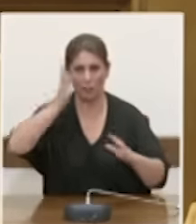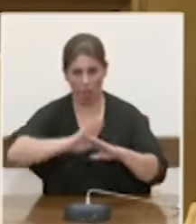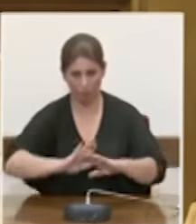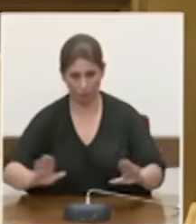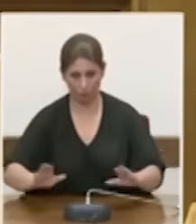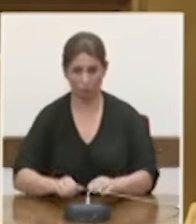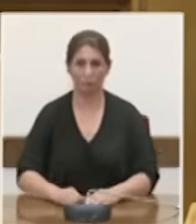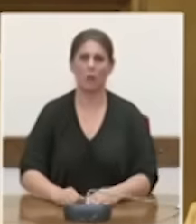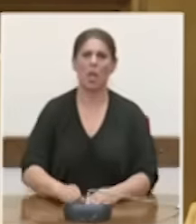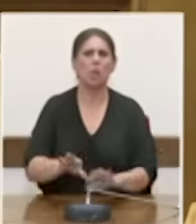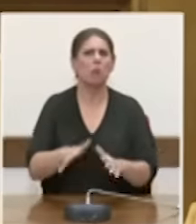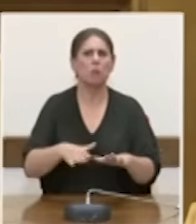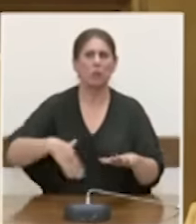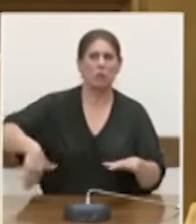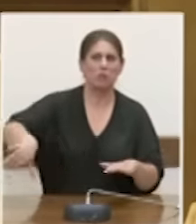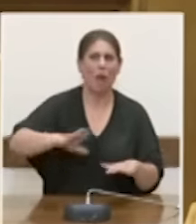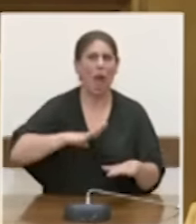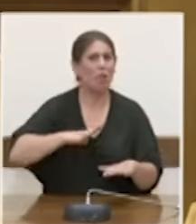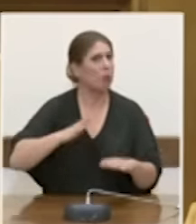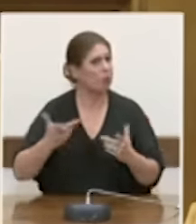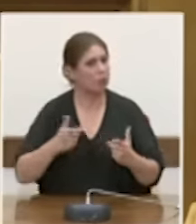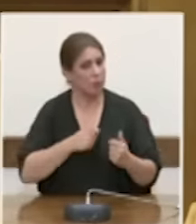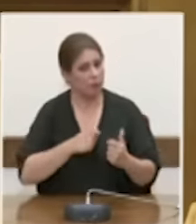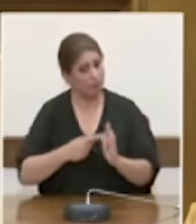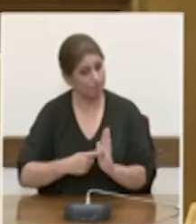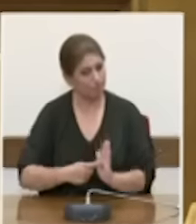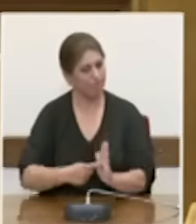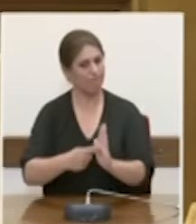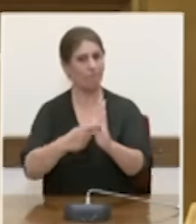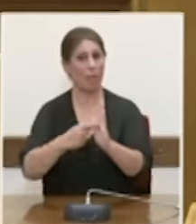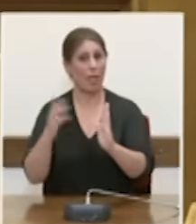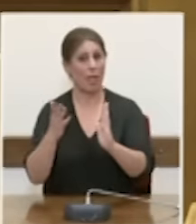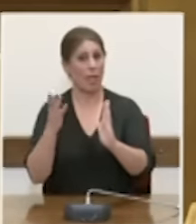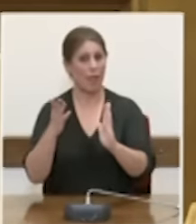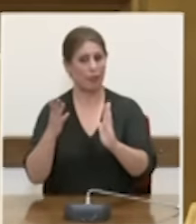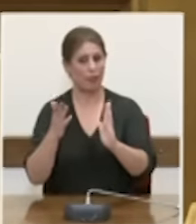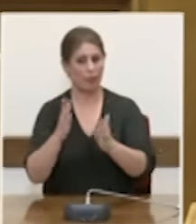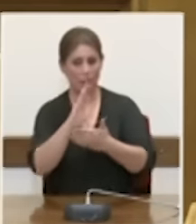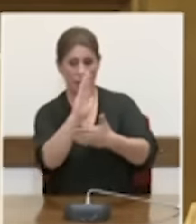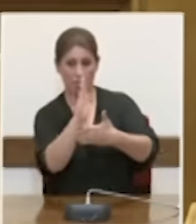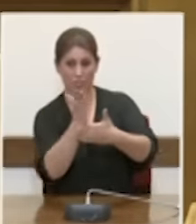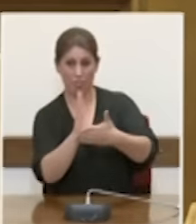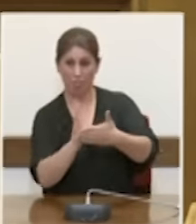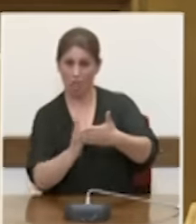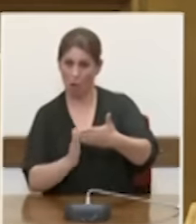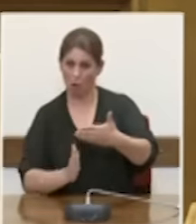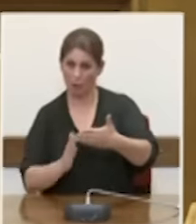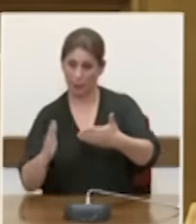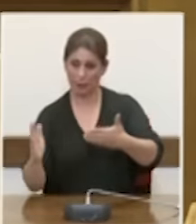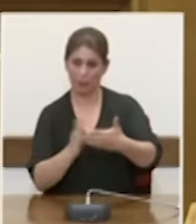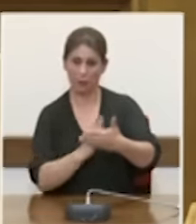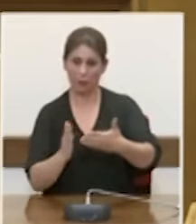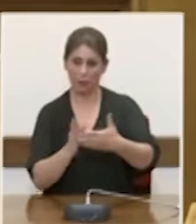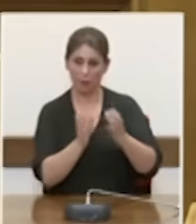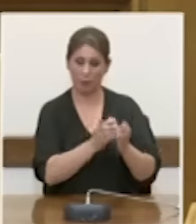πίστεψαν ότι θα αναδειχθούν επιτέλους κάποιες διαχωριστικές γραμμές ανάμεσα στα κόμματα